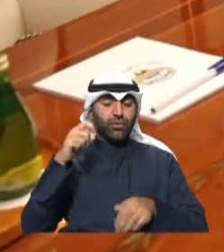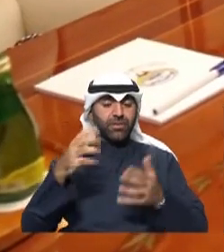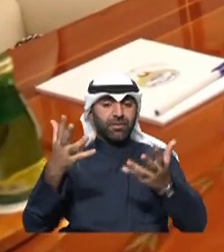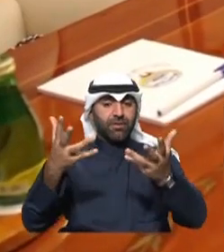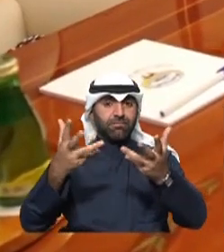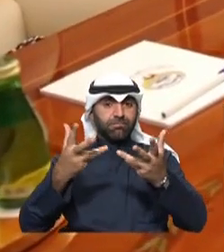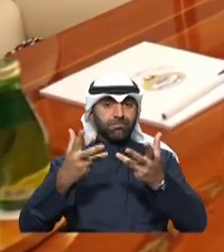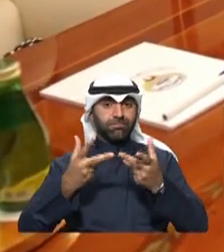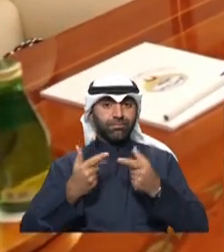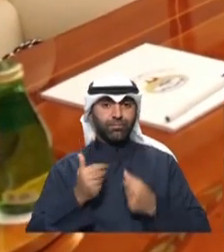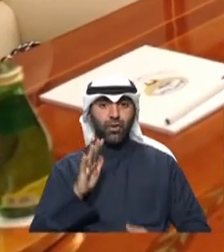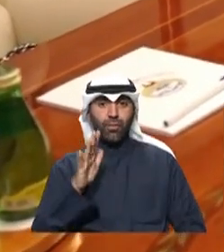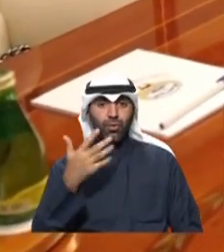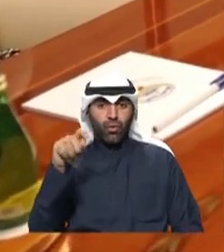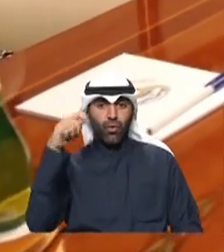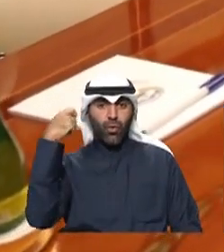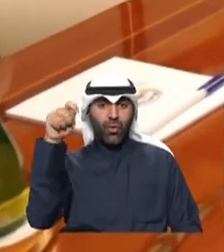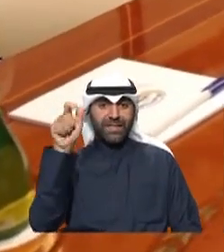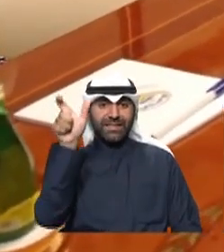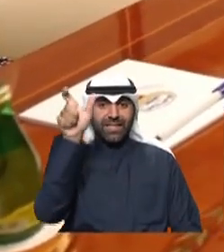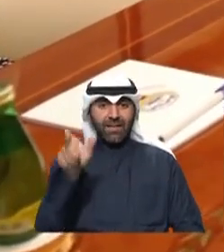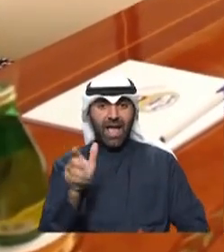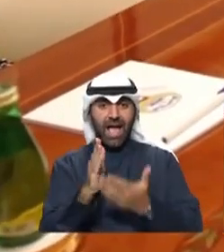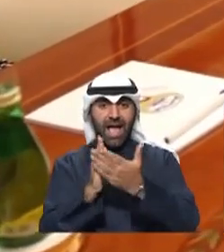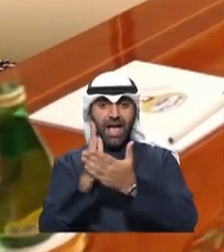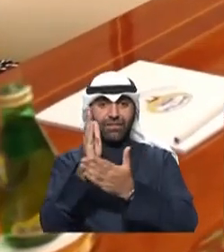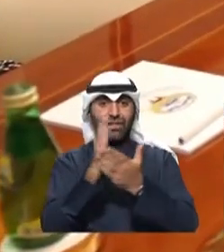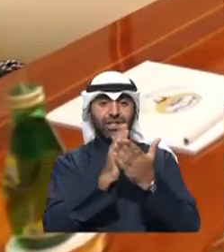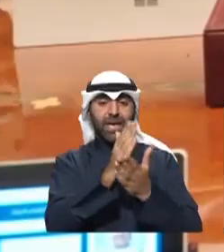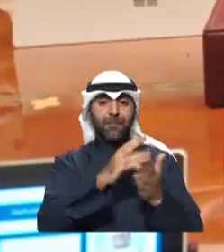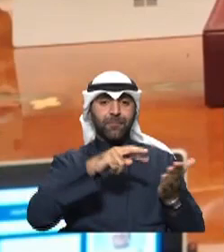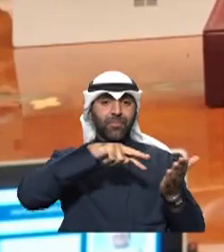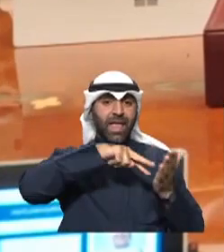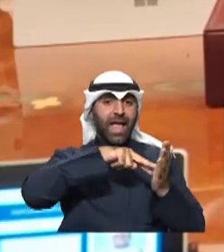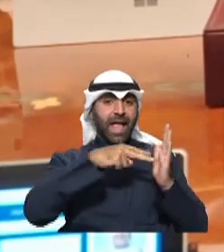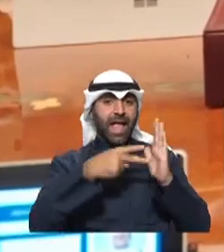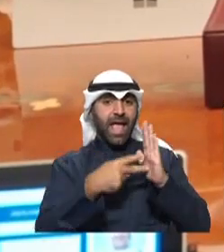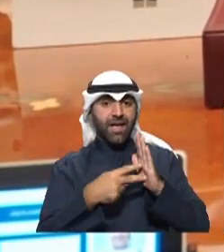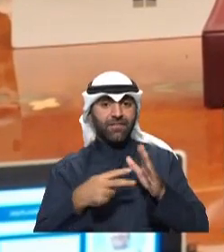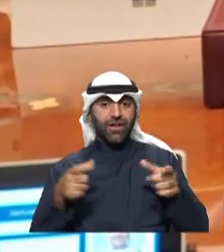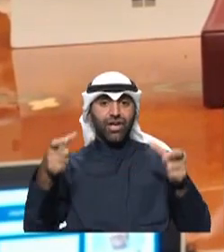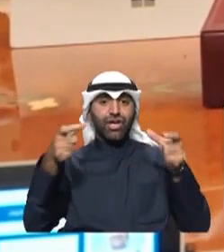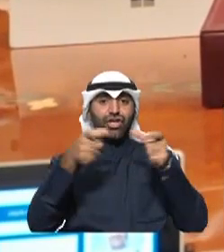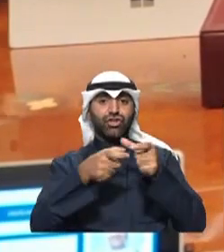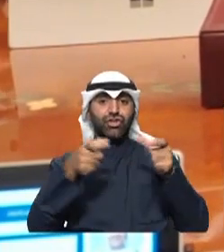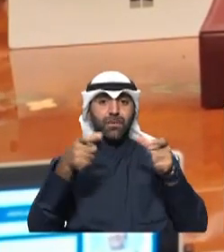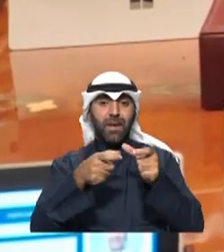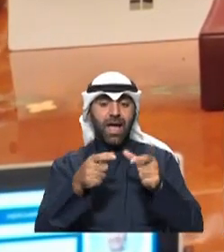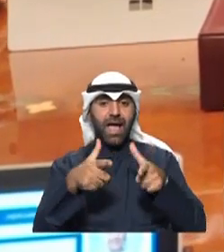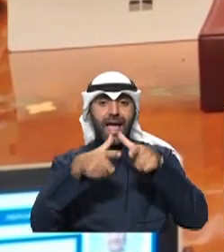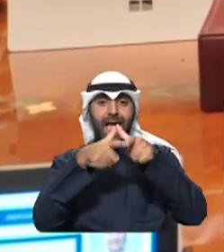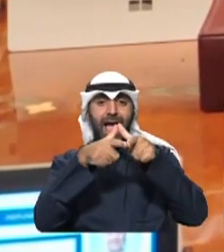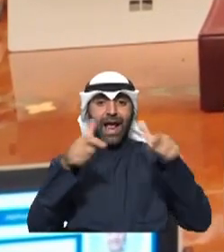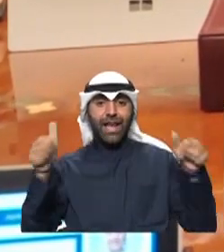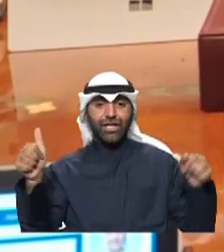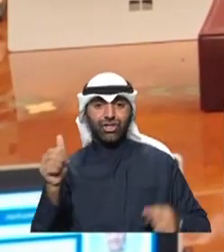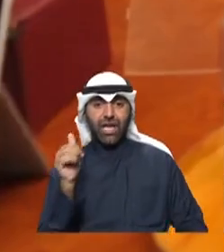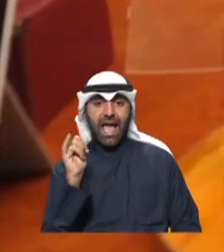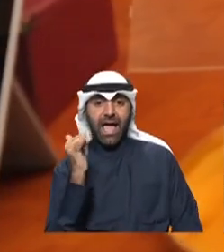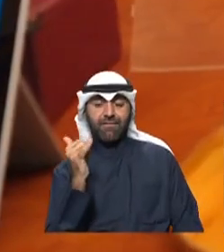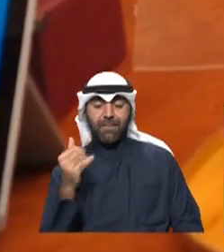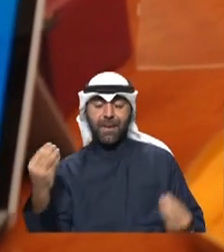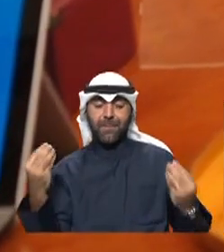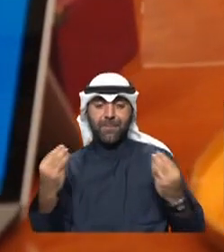الشيخ نواف الاحمد الجابر الصباح حفظه الله ورعاه سمو ولي العهد الشيخ مشعل احمد الجابر الصباح حفظه الله